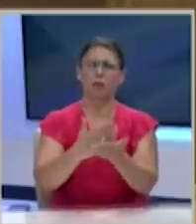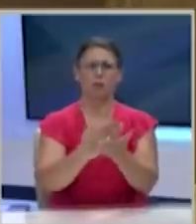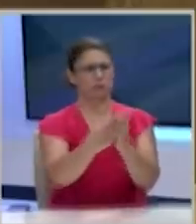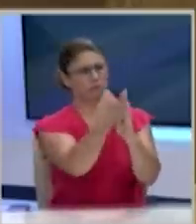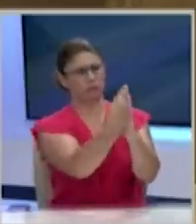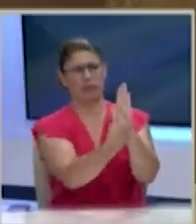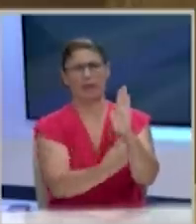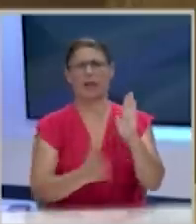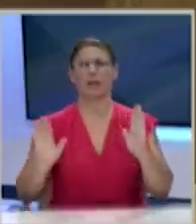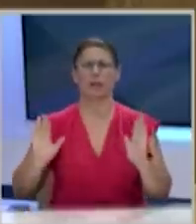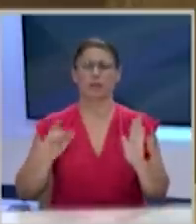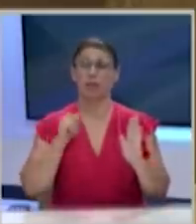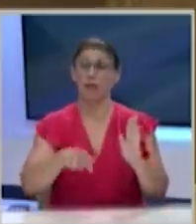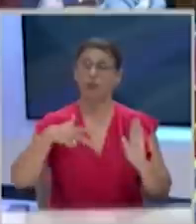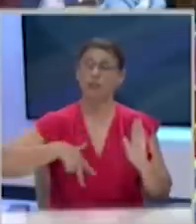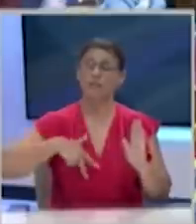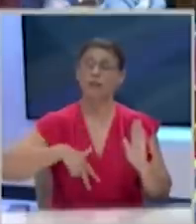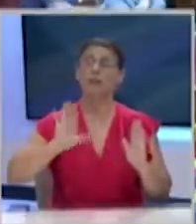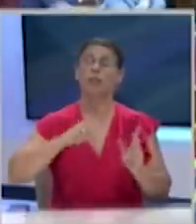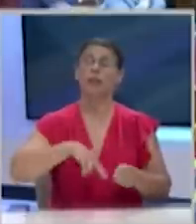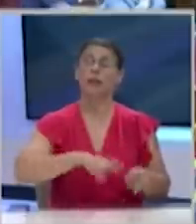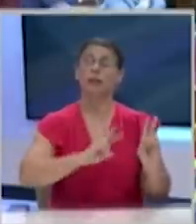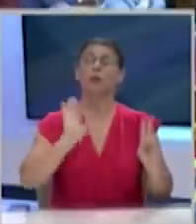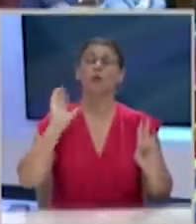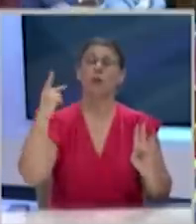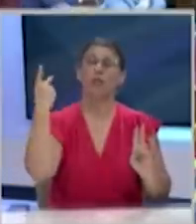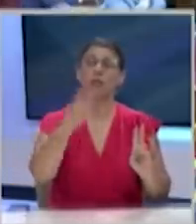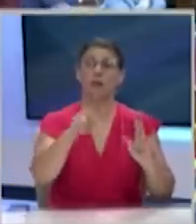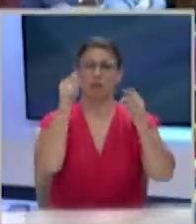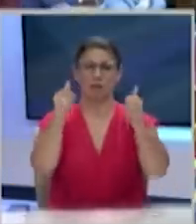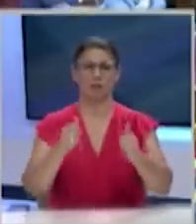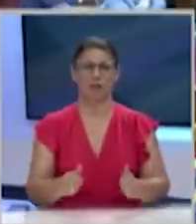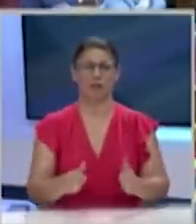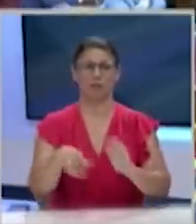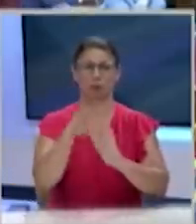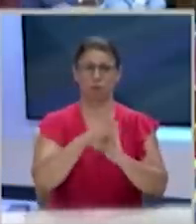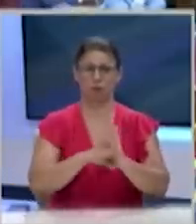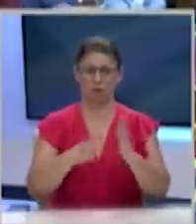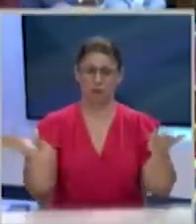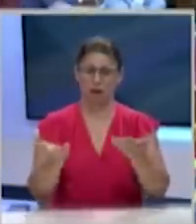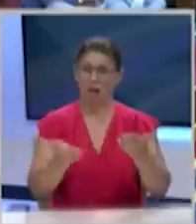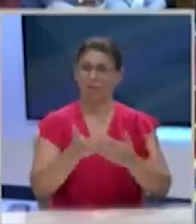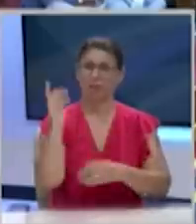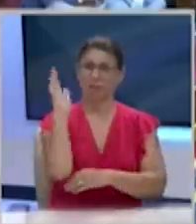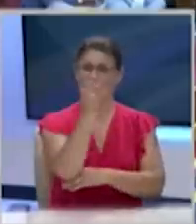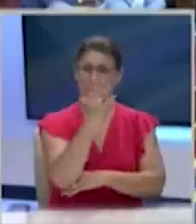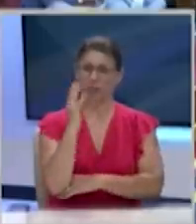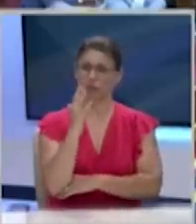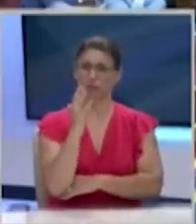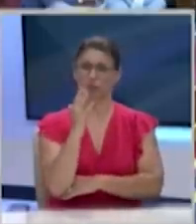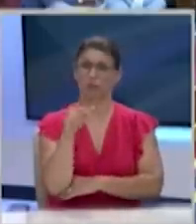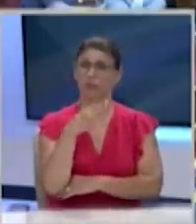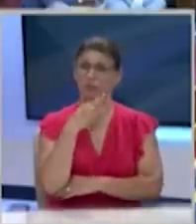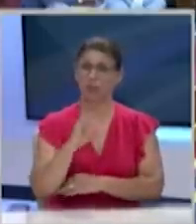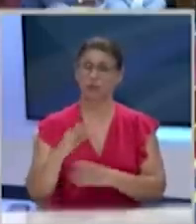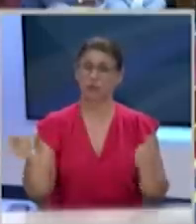η κυβέρνηση δεν υλοποιεί ούτε τις δικές της εξαγγελίες με το πρόγραμμα καθαρισμού των δασών κλπ. Γι' αυτό και τα